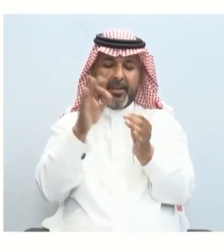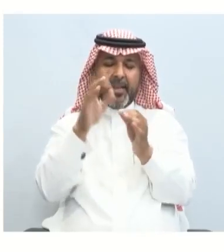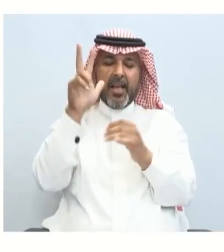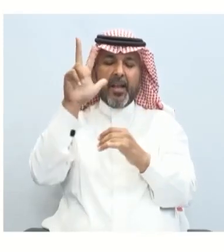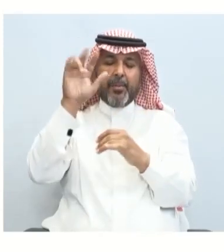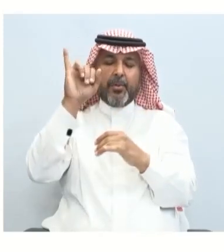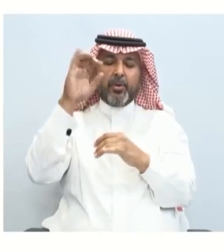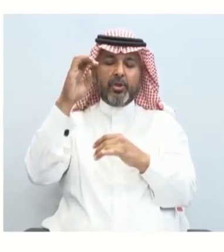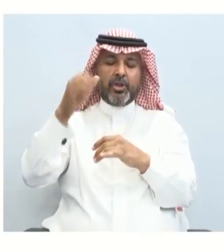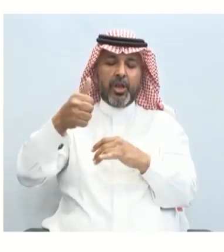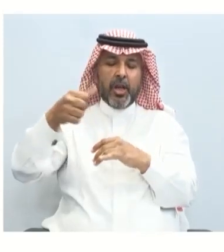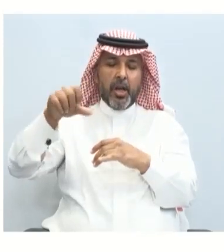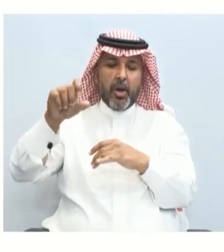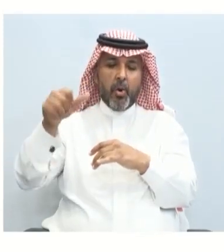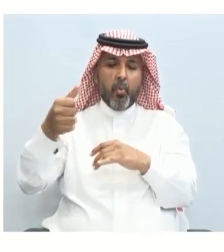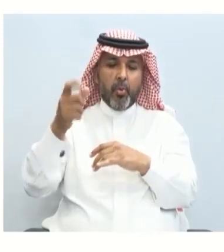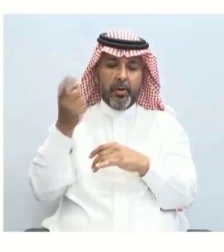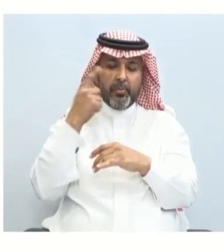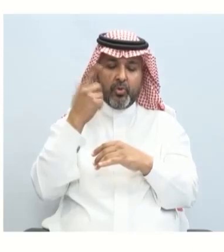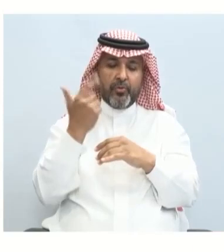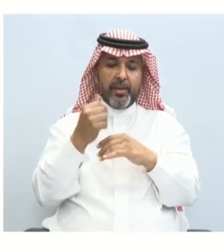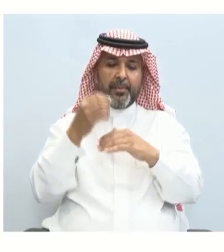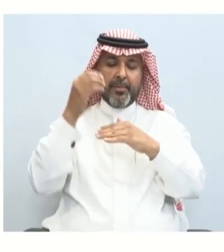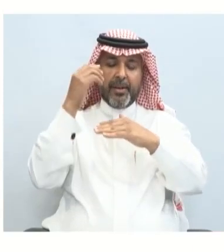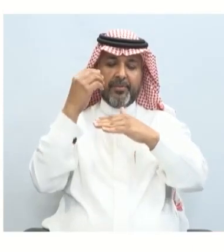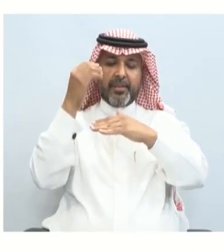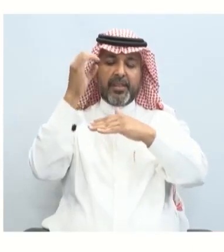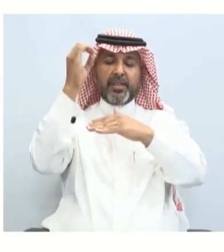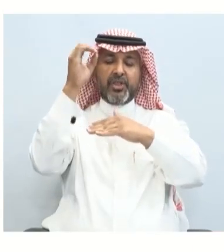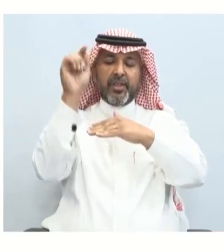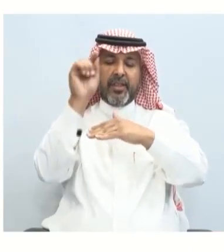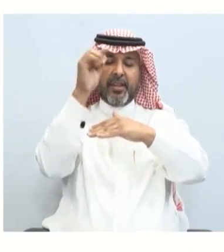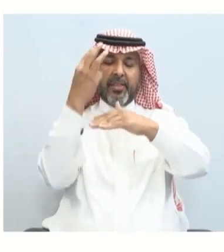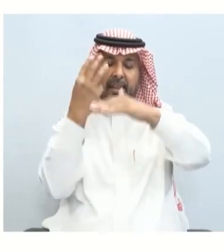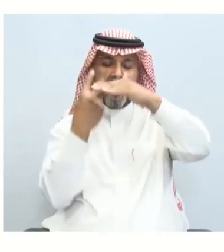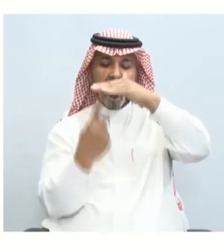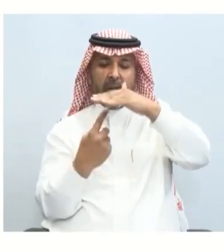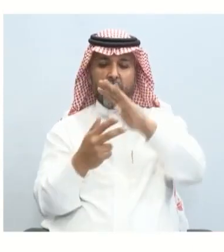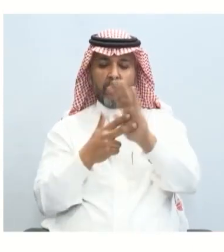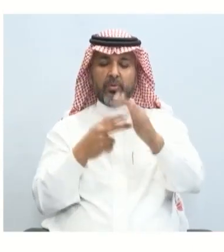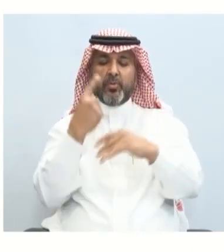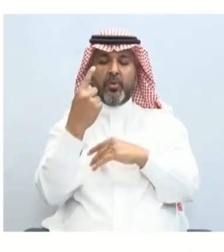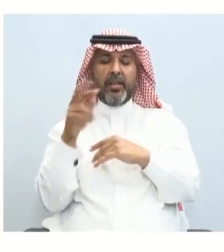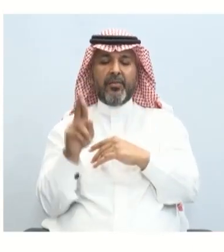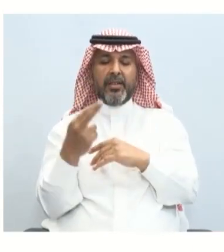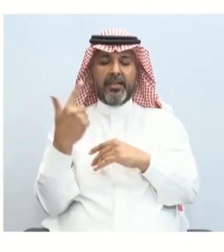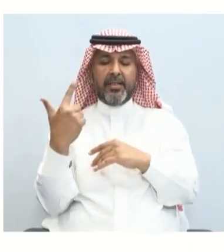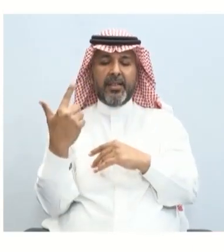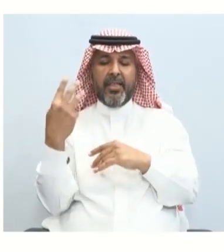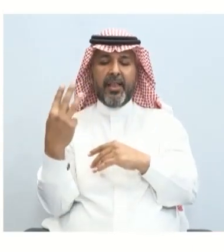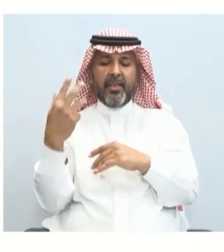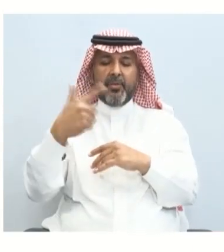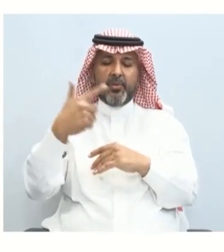معك ال حاسبه ممكن تستخدم المثلث ممكن تستخدم الزوايا الشهيره يعني كل هذه الطرق تستطيع من خلالها الوصول الى